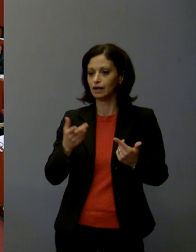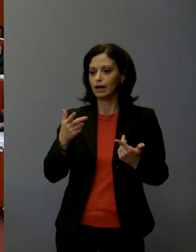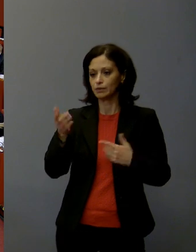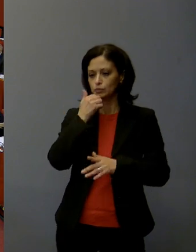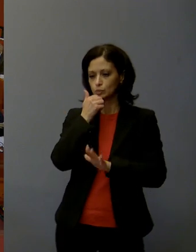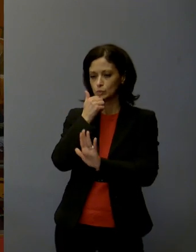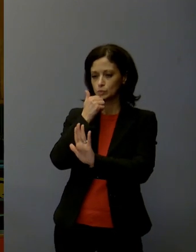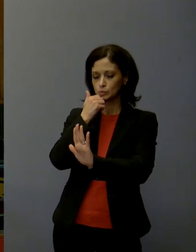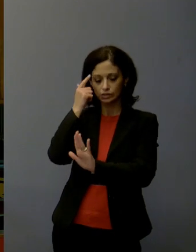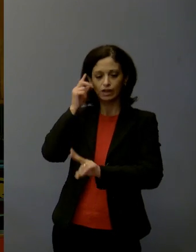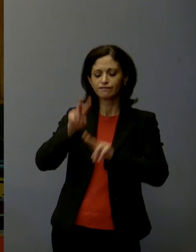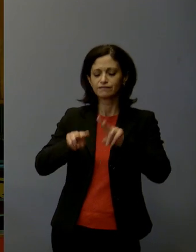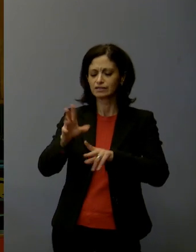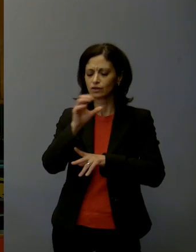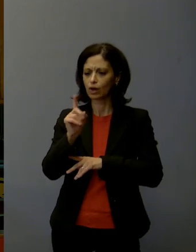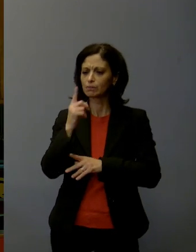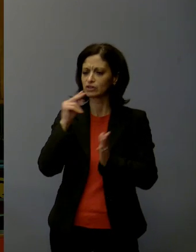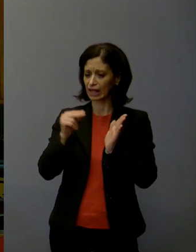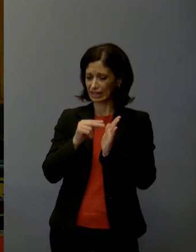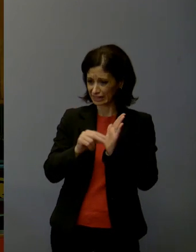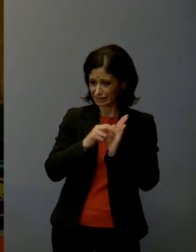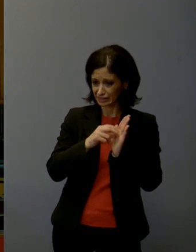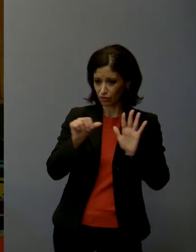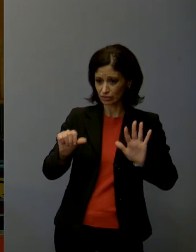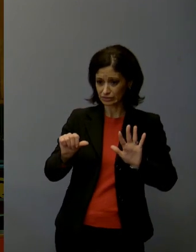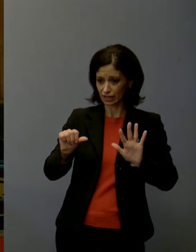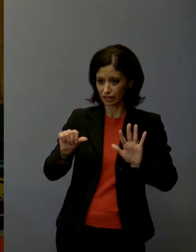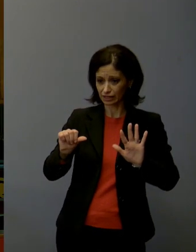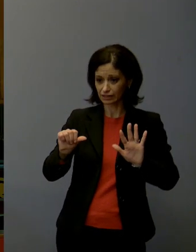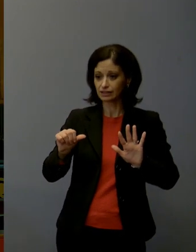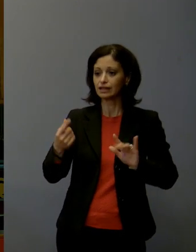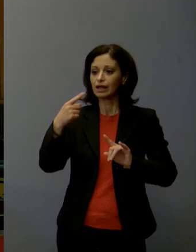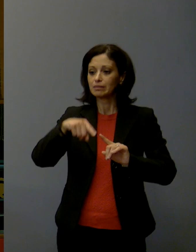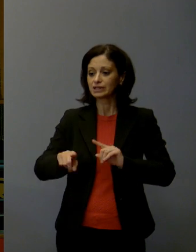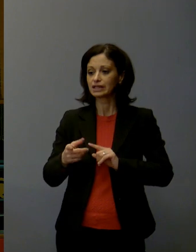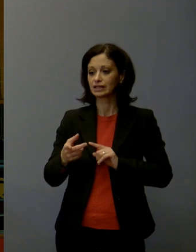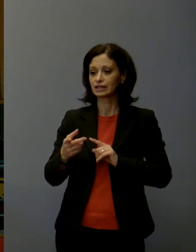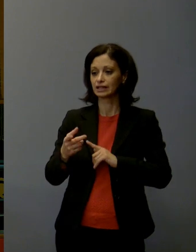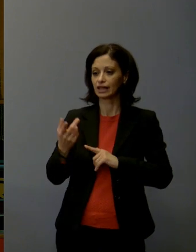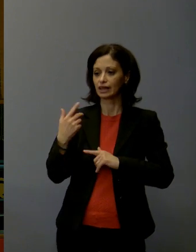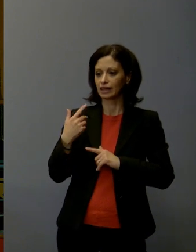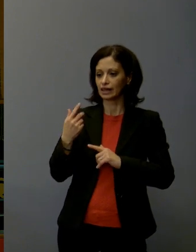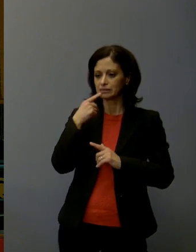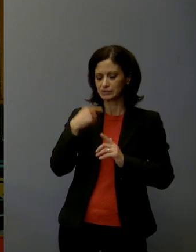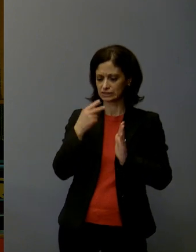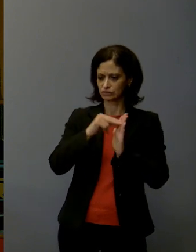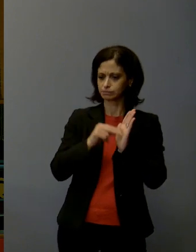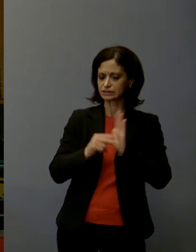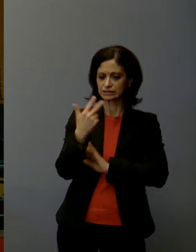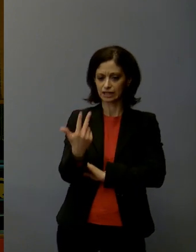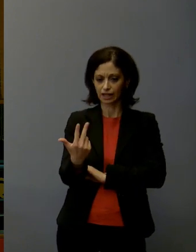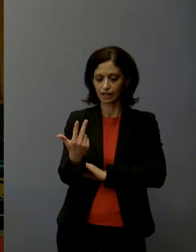scusi è una verifica di che cosa dell'articolo 6 No lei mi ha chiesto ha parlato di tre articoli Io